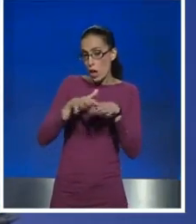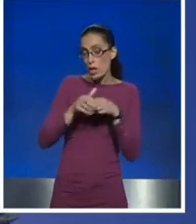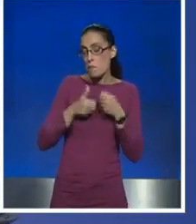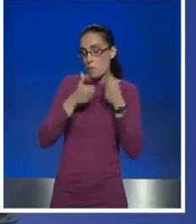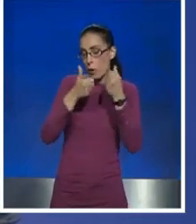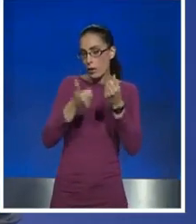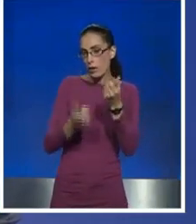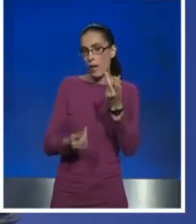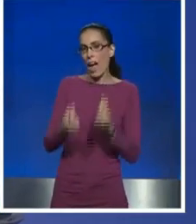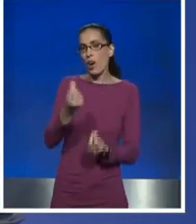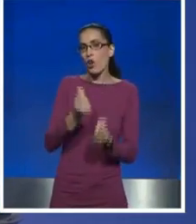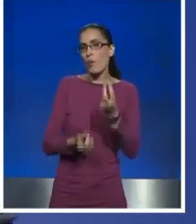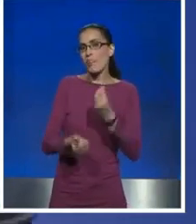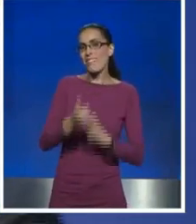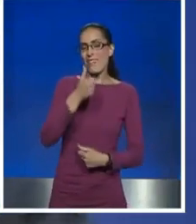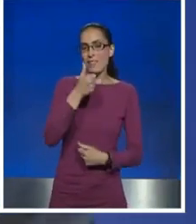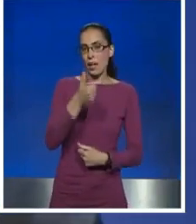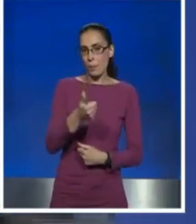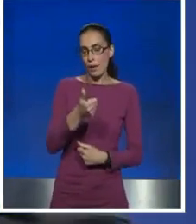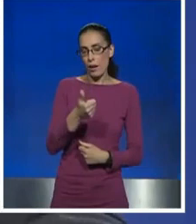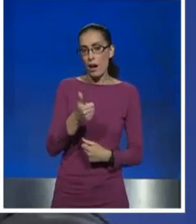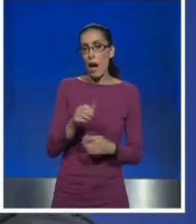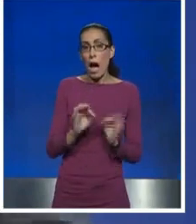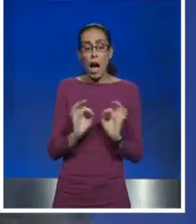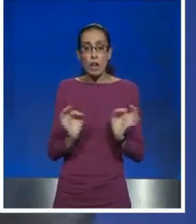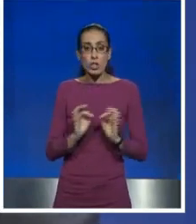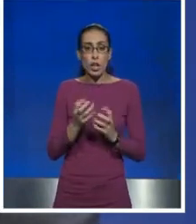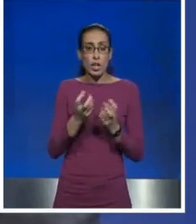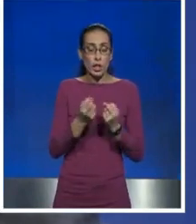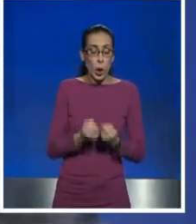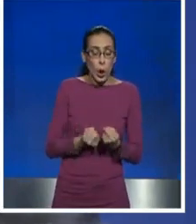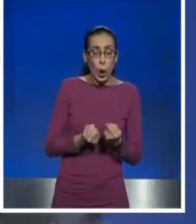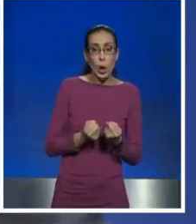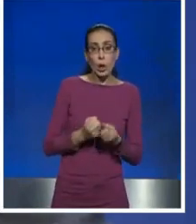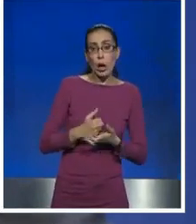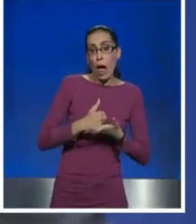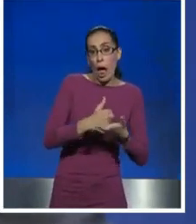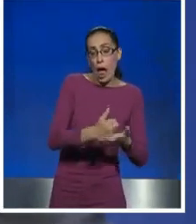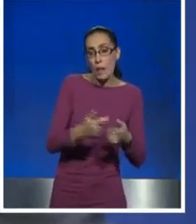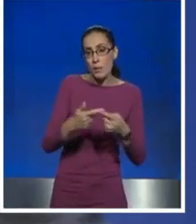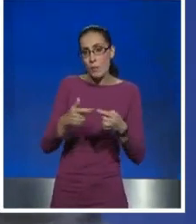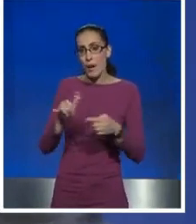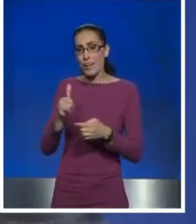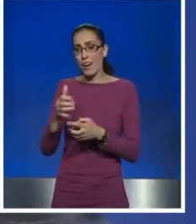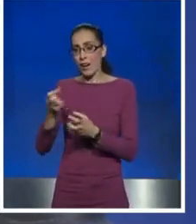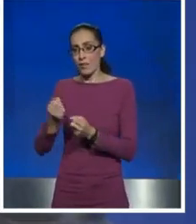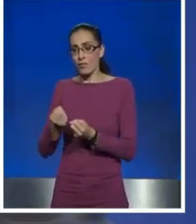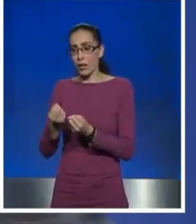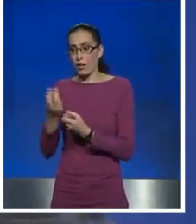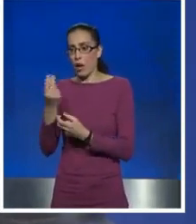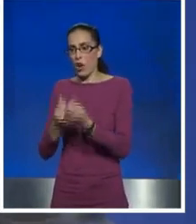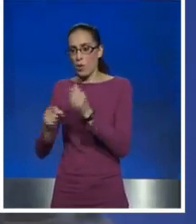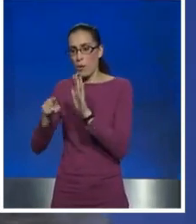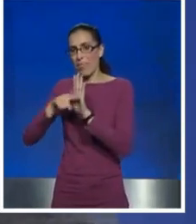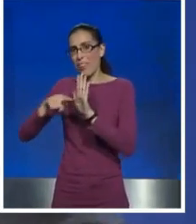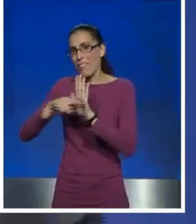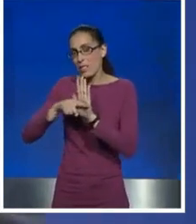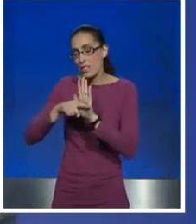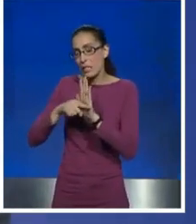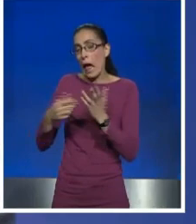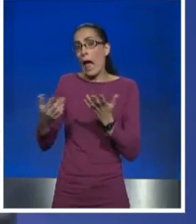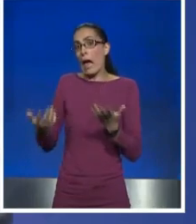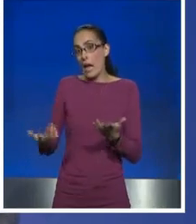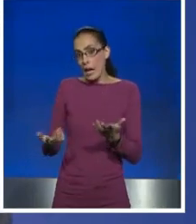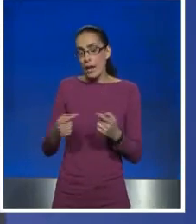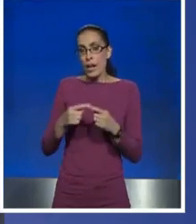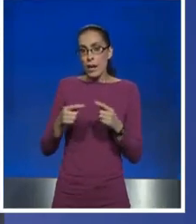tkabbir ekonomiku jekk id-dejn ikun għoli, jekk ikollok deficit qawwi, probabbli gvern kollu jolli t-taxxi mhux inaqqashom.